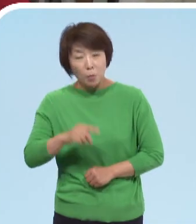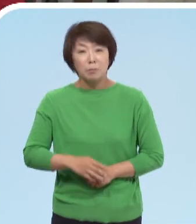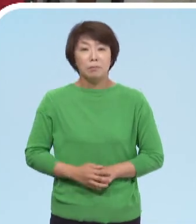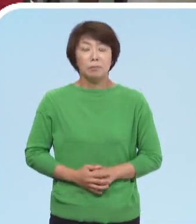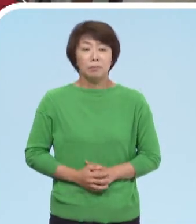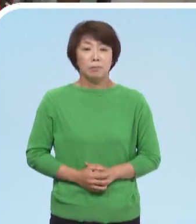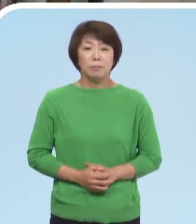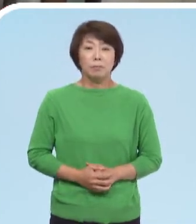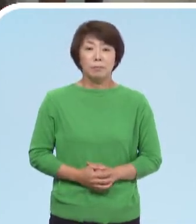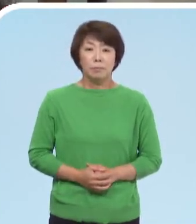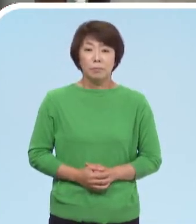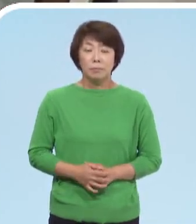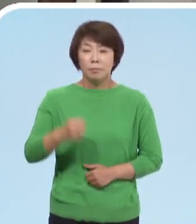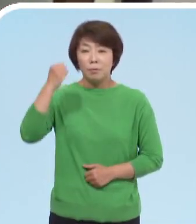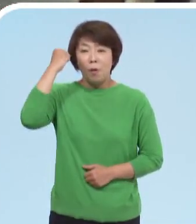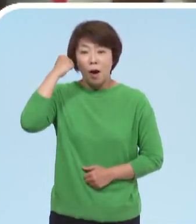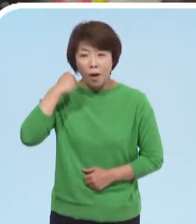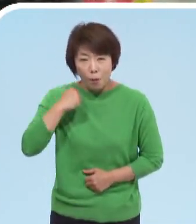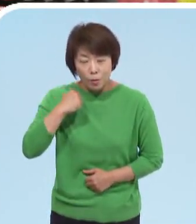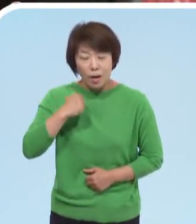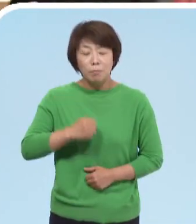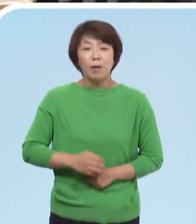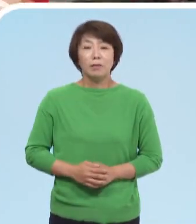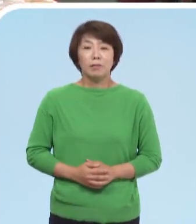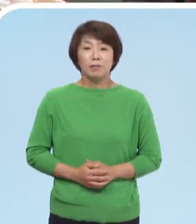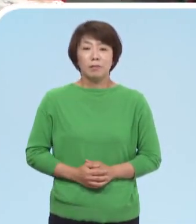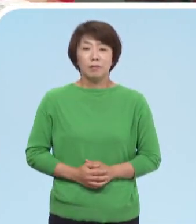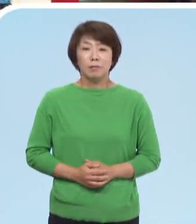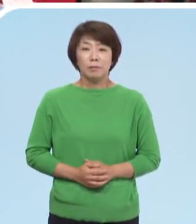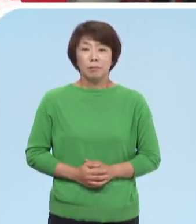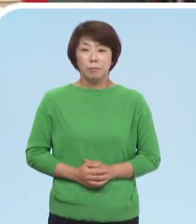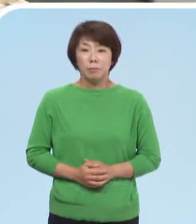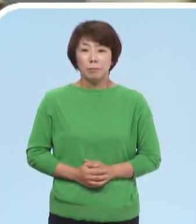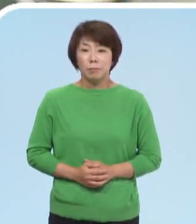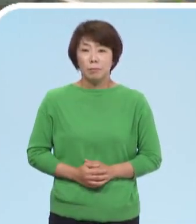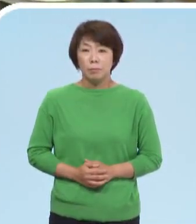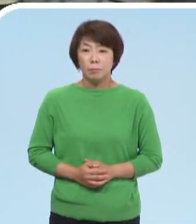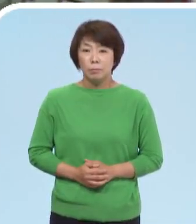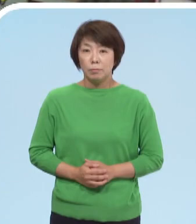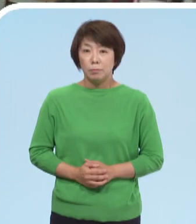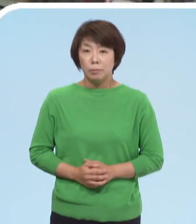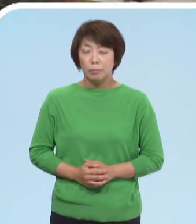ょうか。おはようございます。